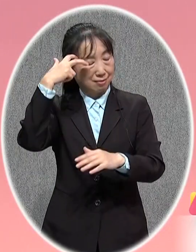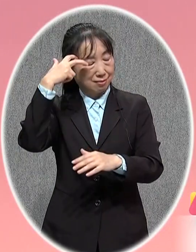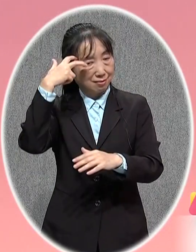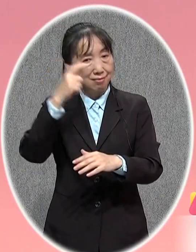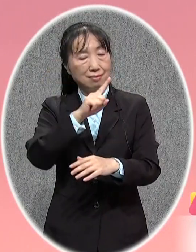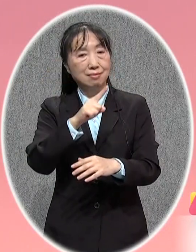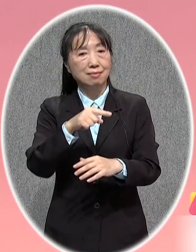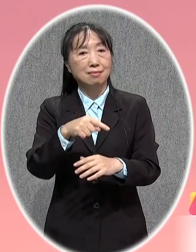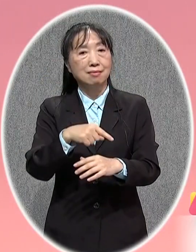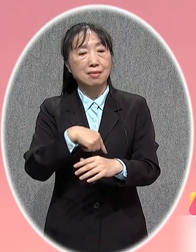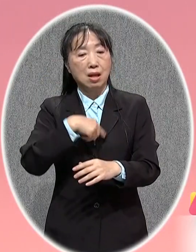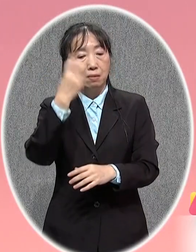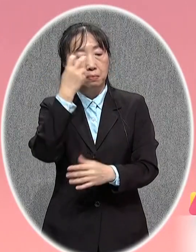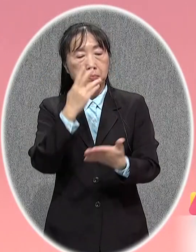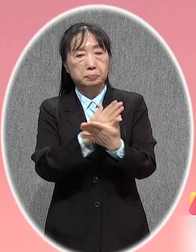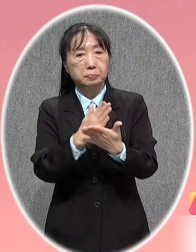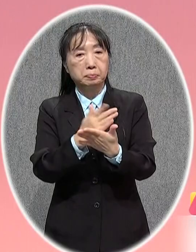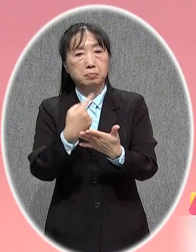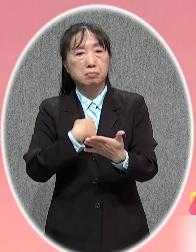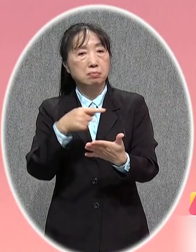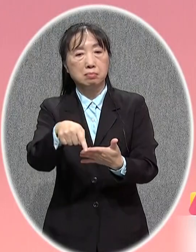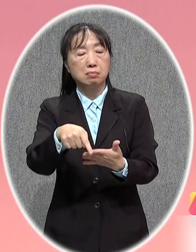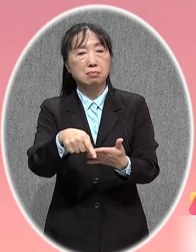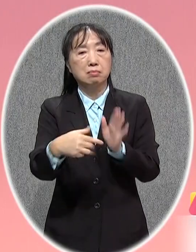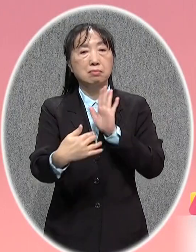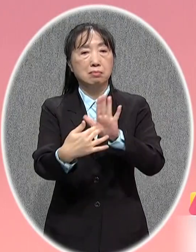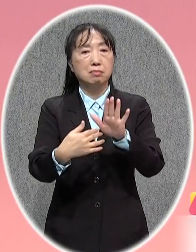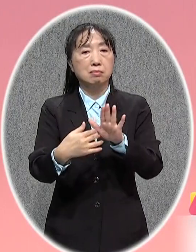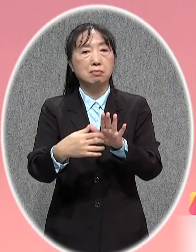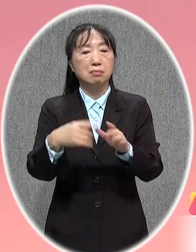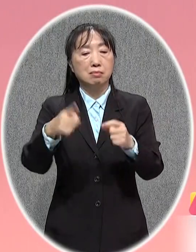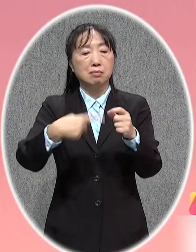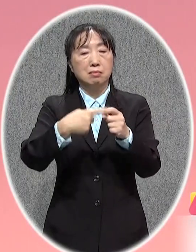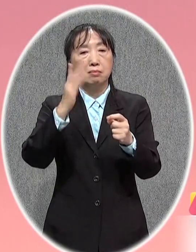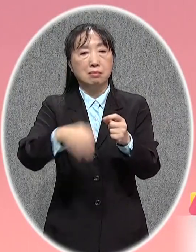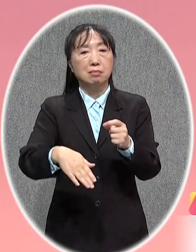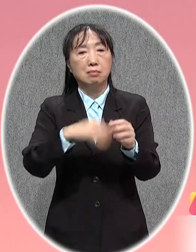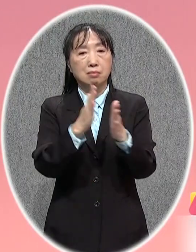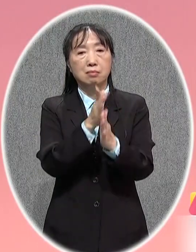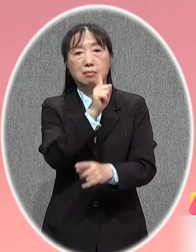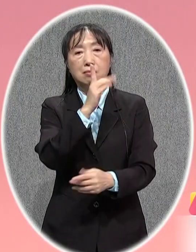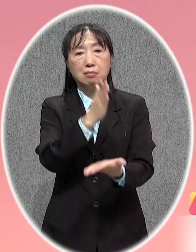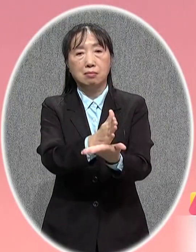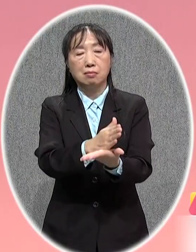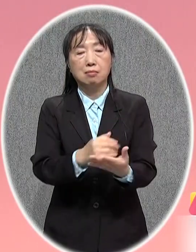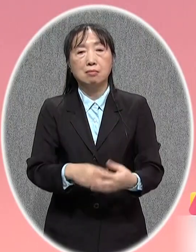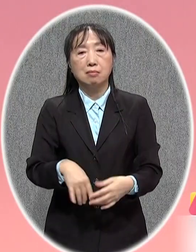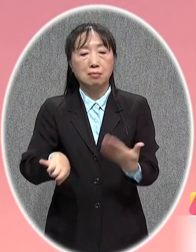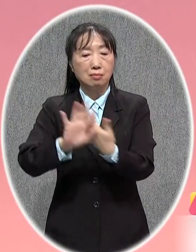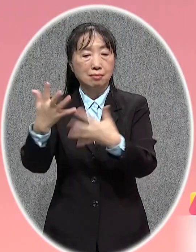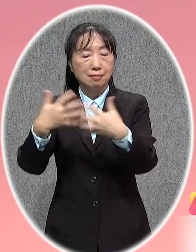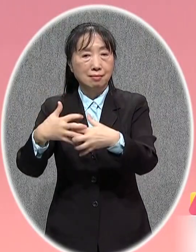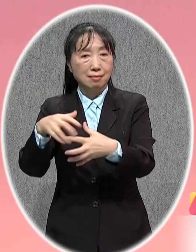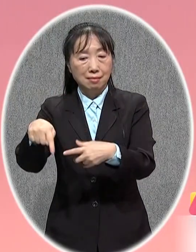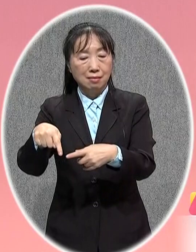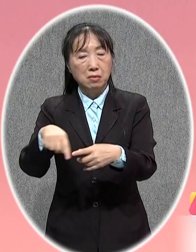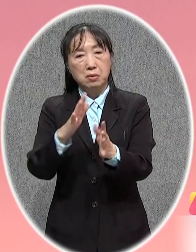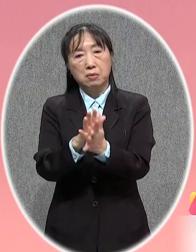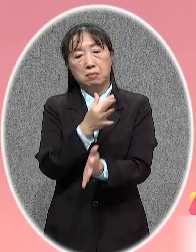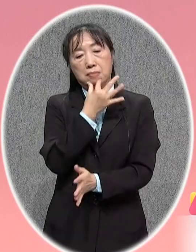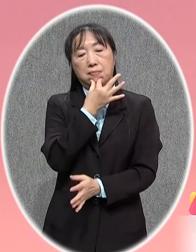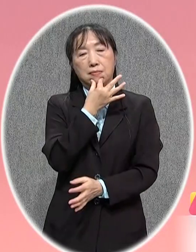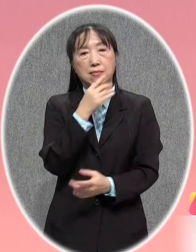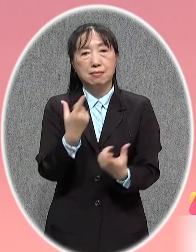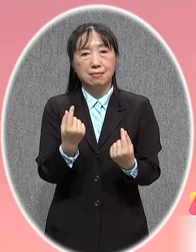都审计划卡关之下硬生生的被挡了一年半。那其他的机组其实相对的都有它不确定